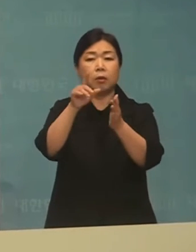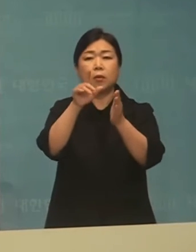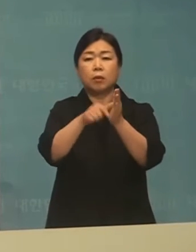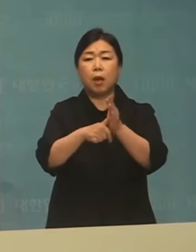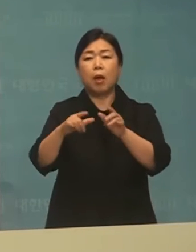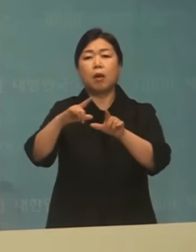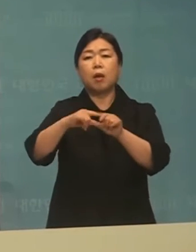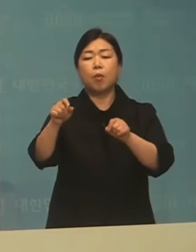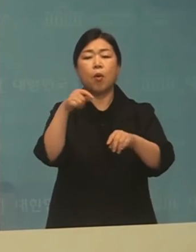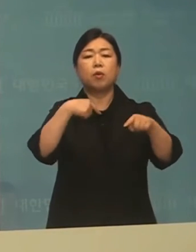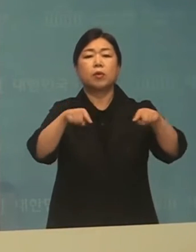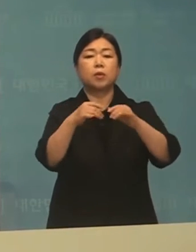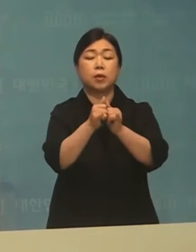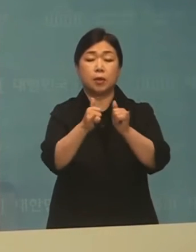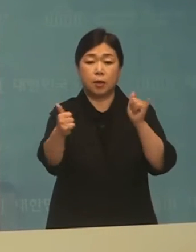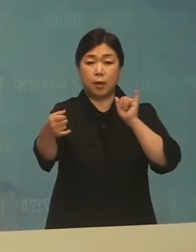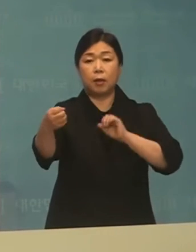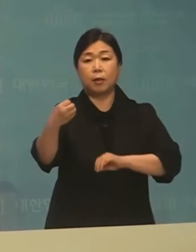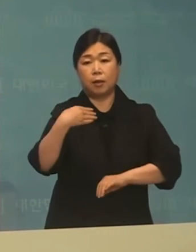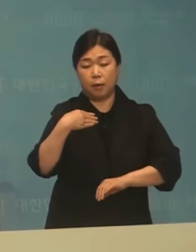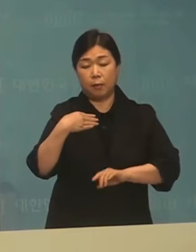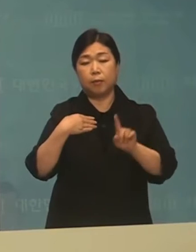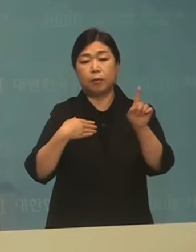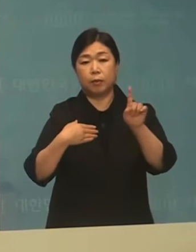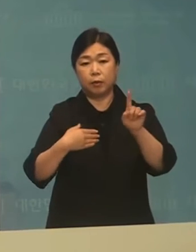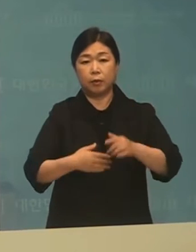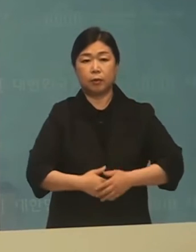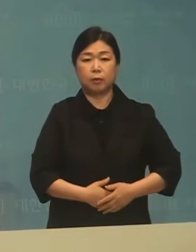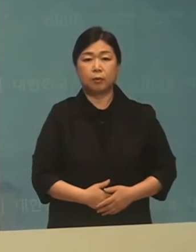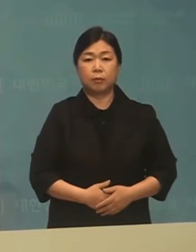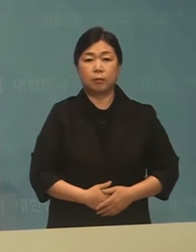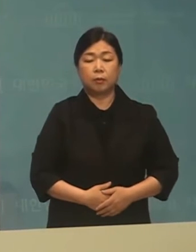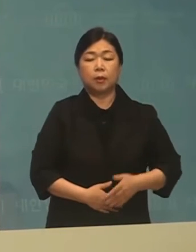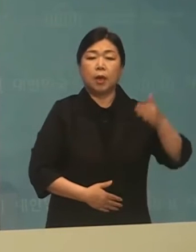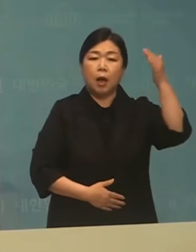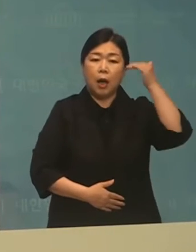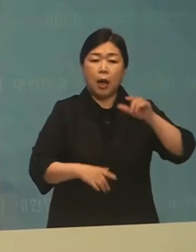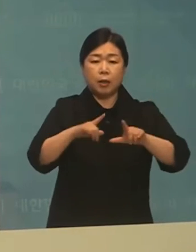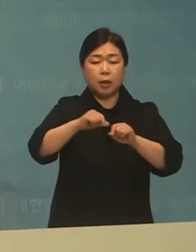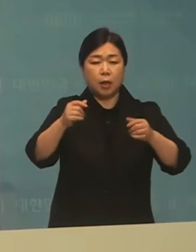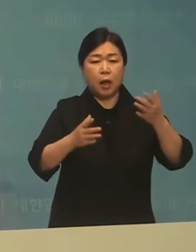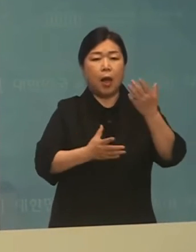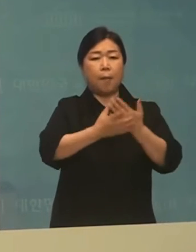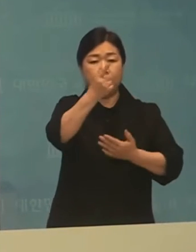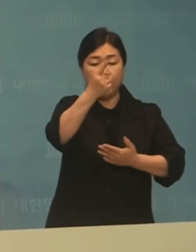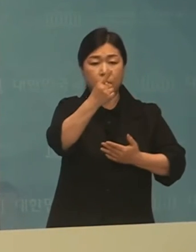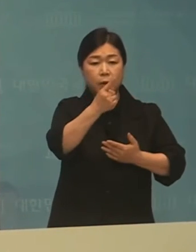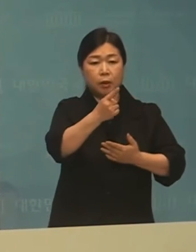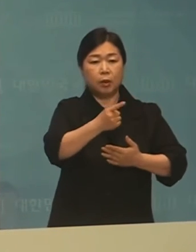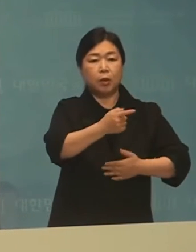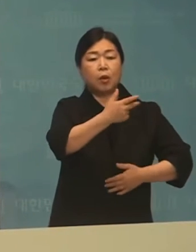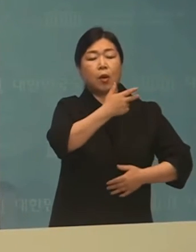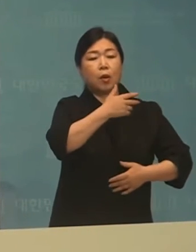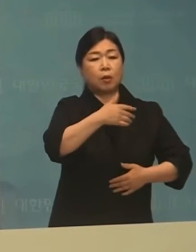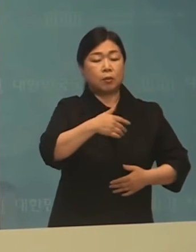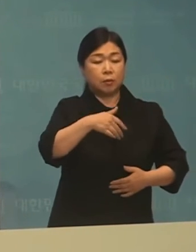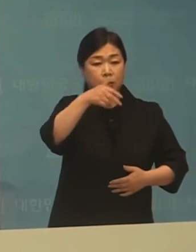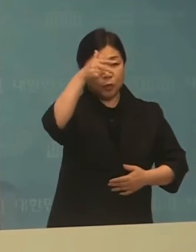그때 일본 정치인은 이렇게 답했습니다. 한일 합방은 조선인의 행복.